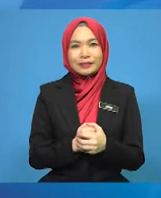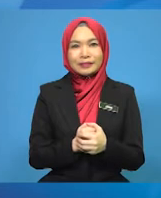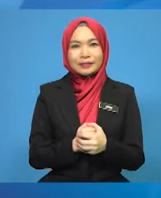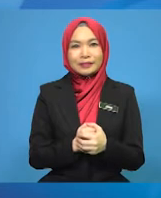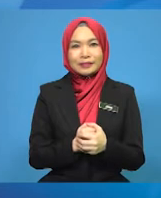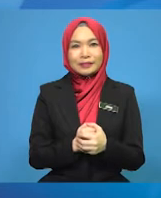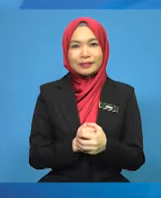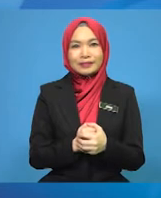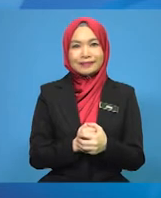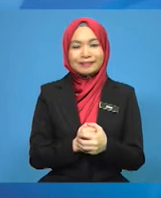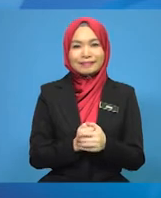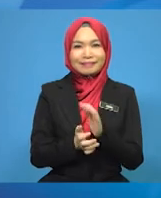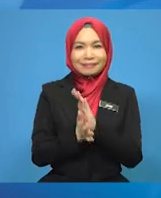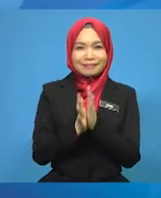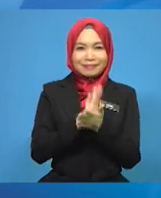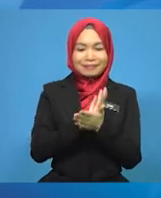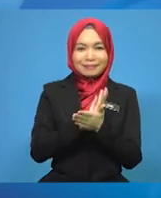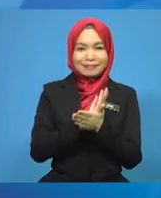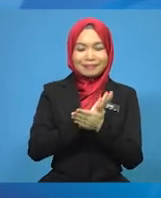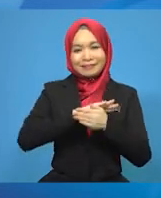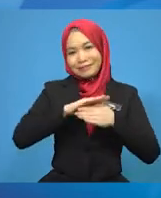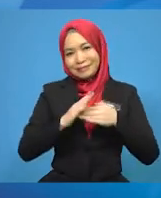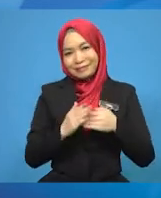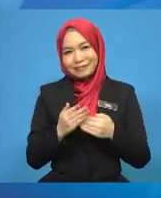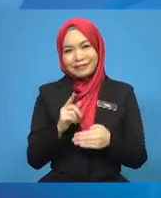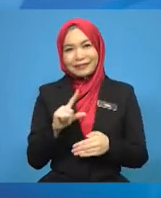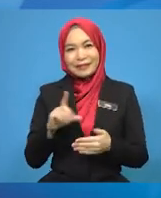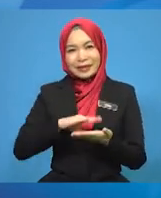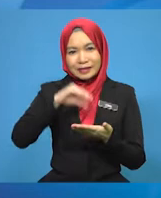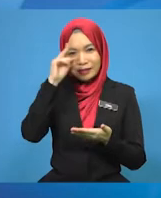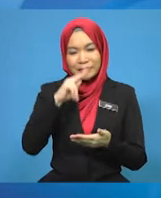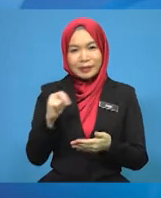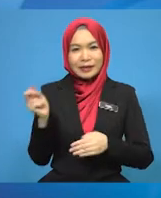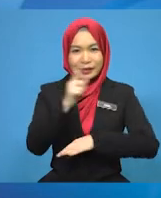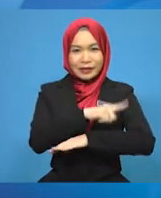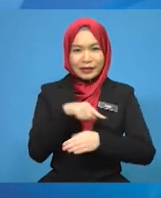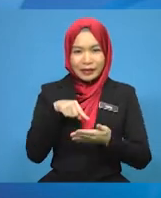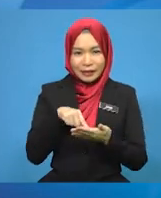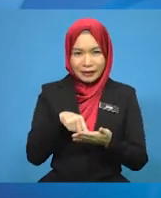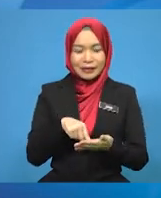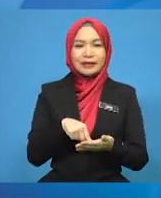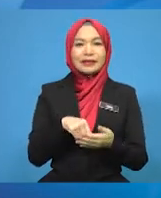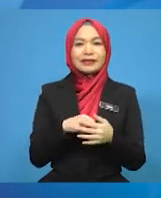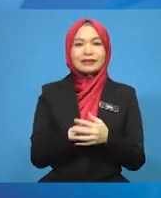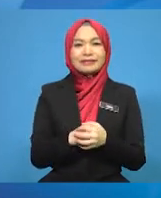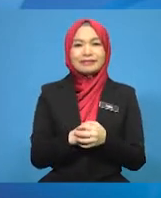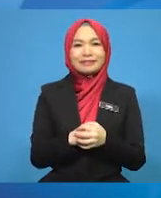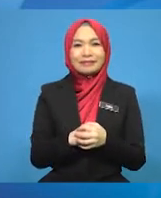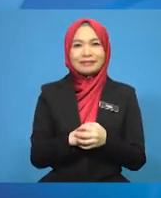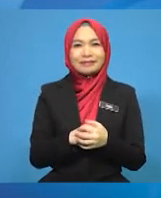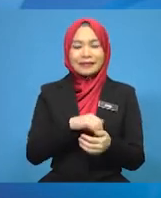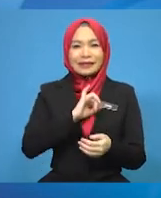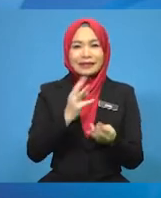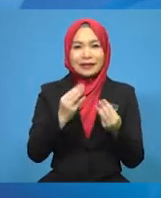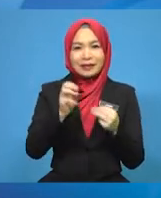Oleh itu, telah tamatlah sesi pembelajaran kita dalam konsep warna. Jadi sebelum habis tu saya ingin menanyakan